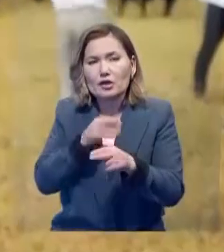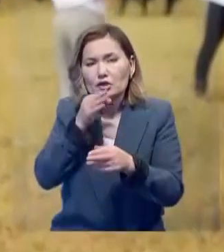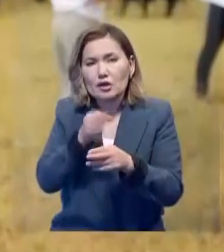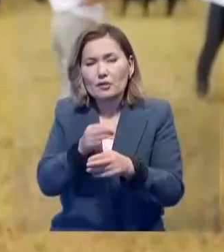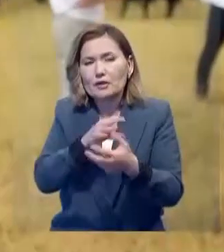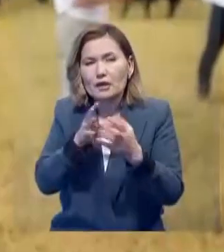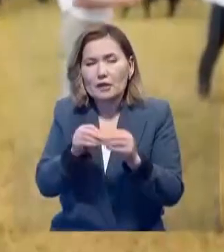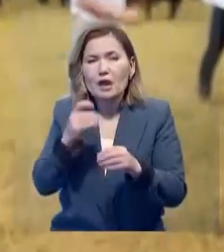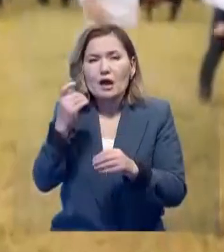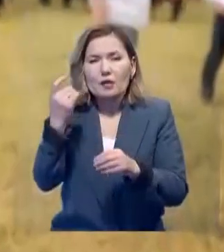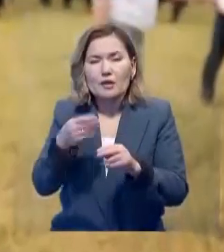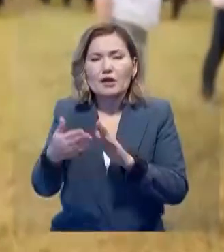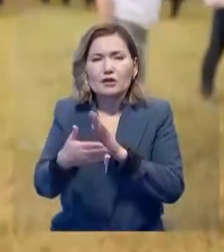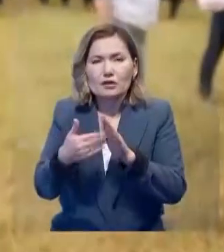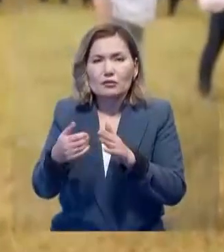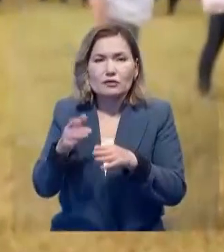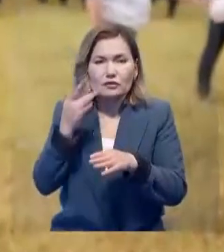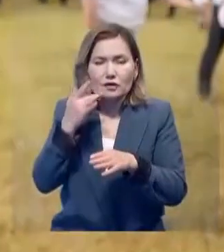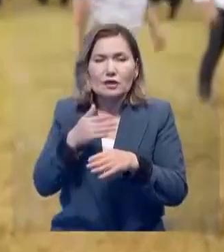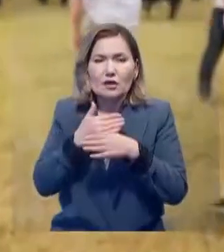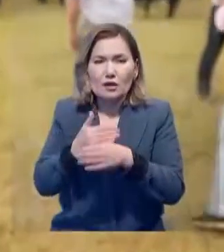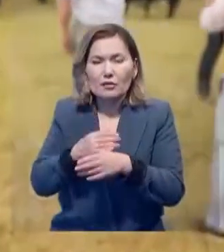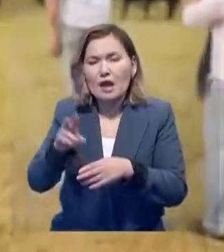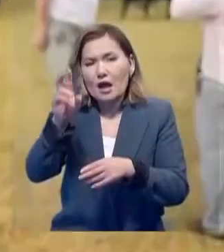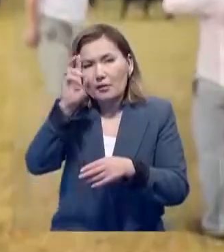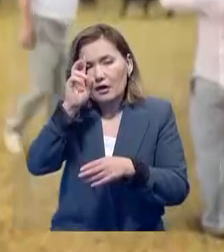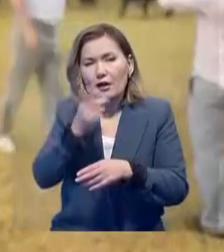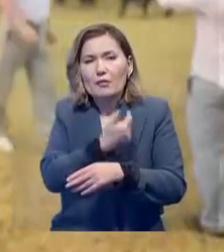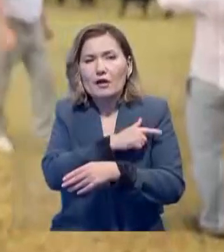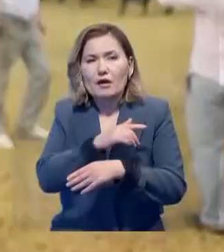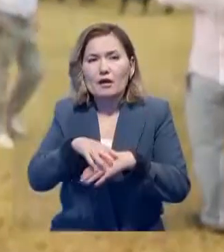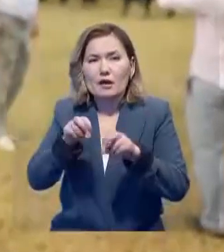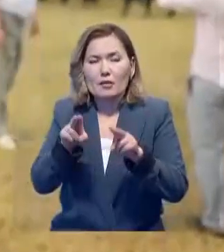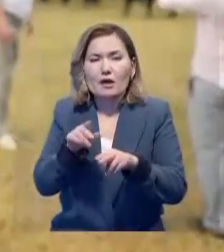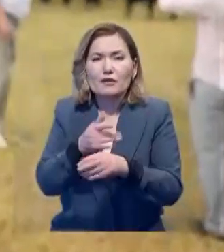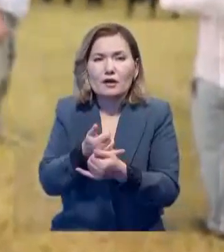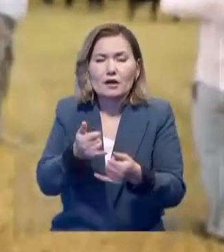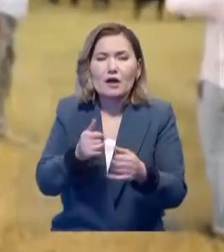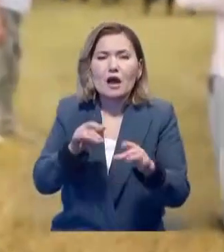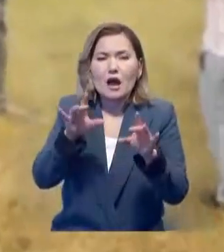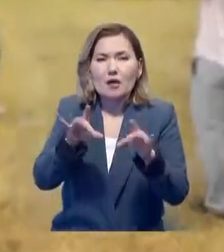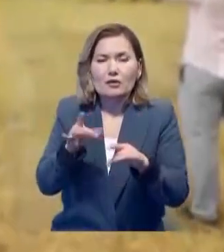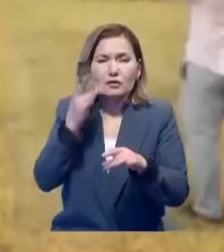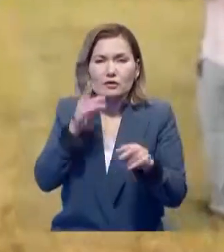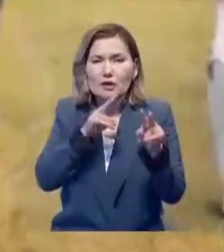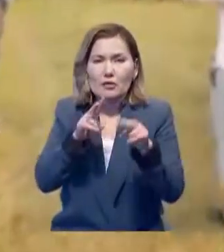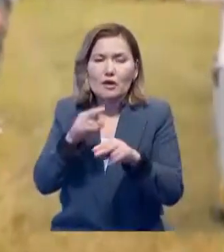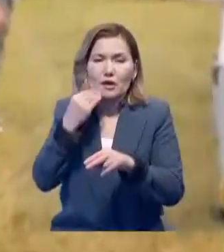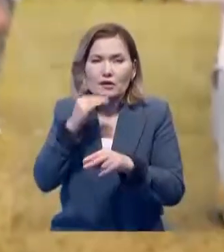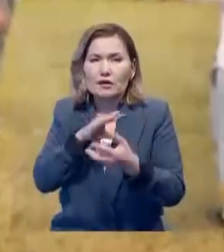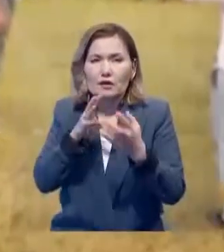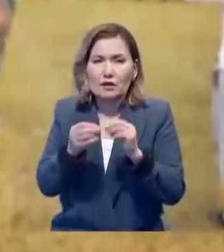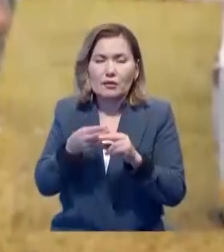және фермерлердің шақыруы бойынша жұмыс істейді. Ал мемлекеттік ветеринарлық қызмет Австралиядағы қауіпсіздікті қадағалауға және